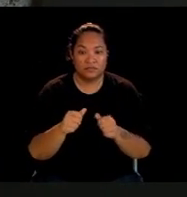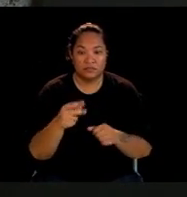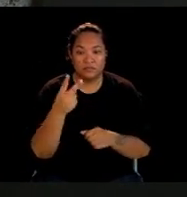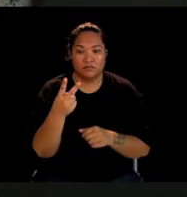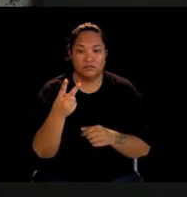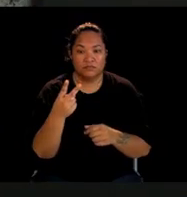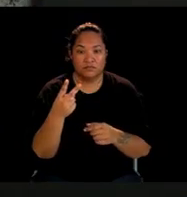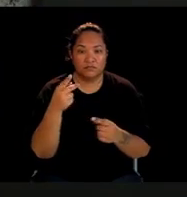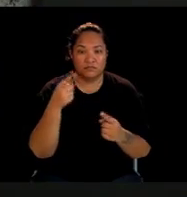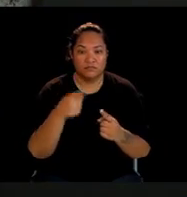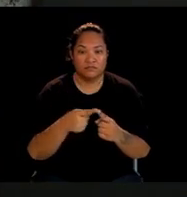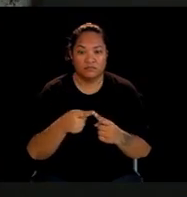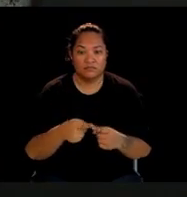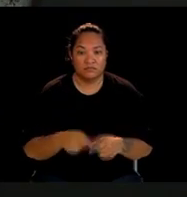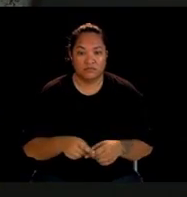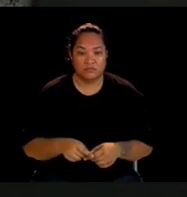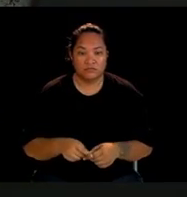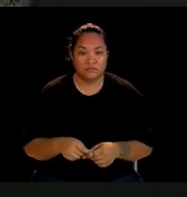na itong niya.